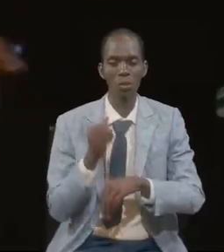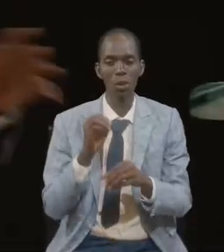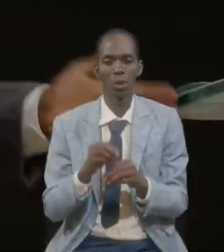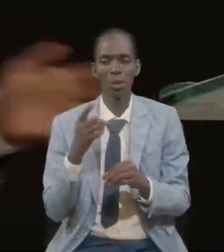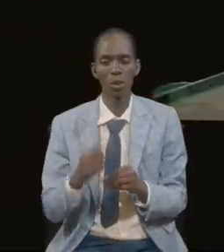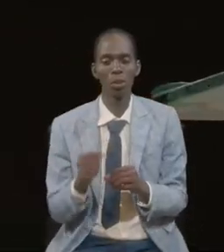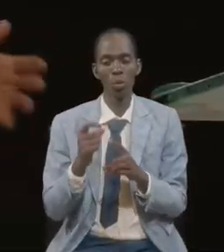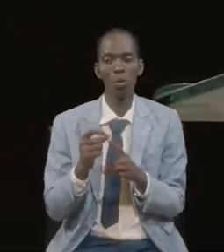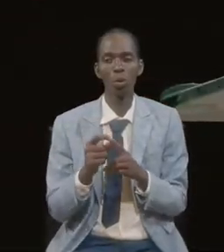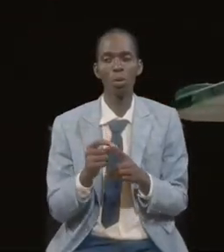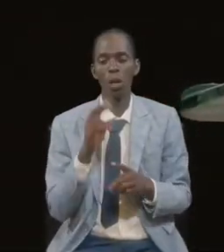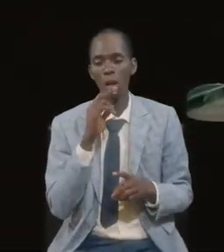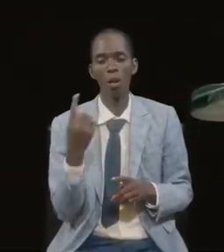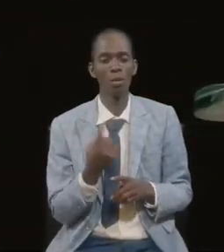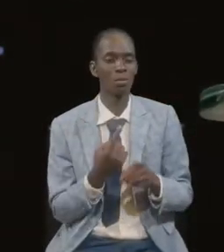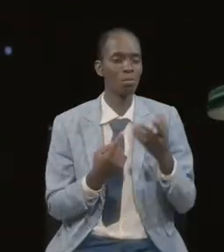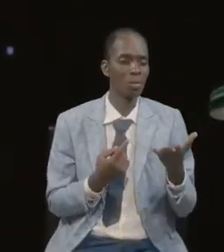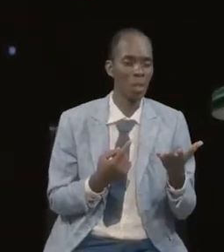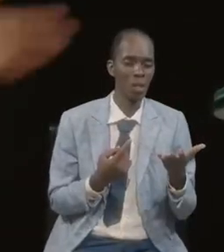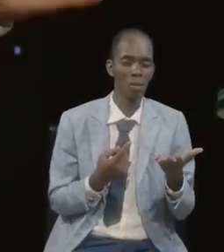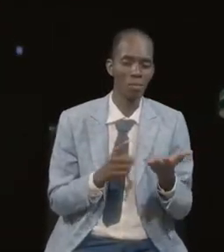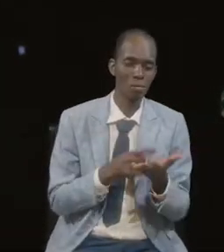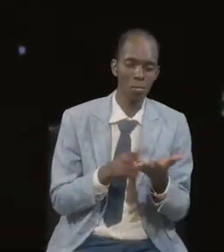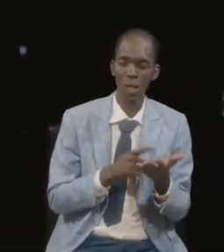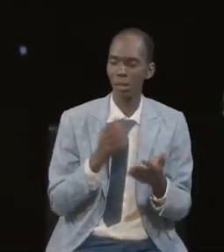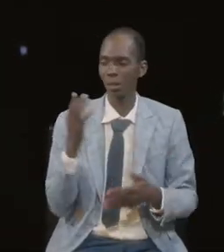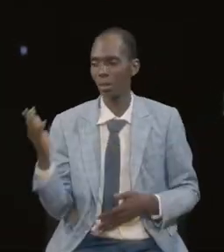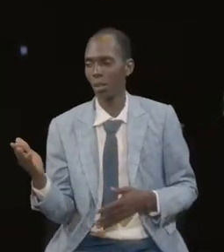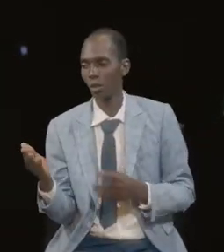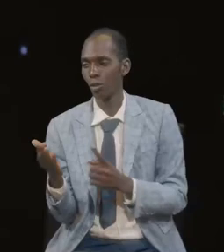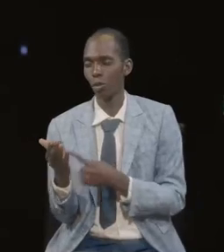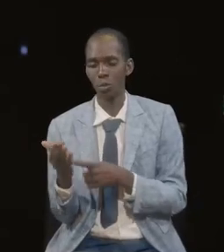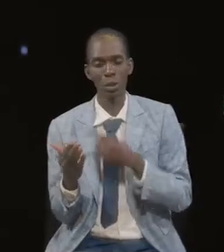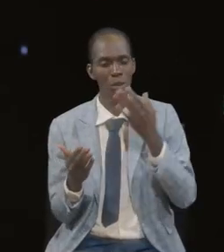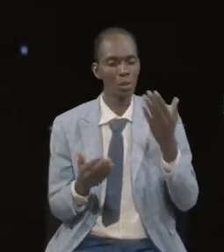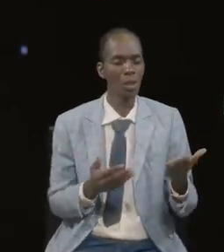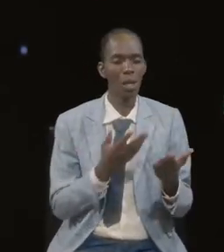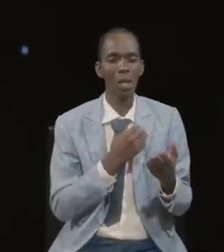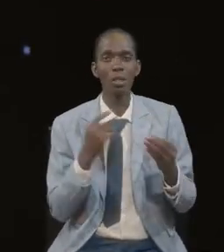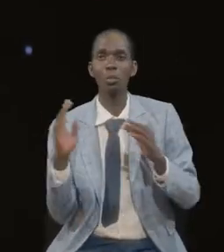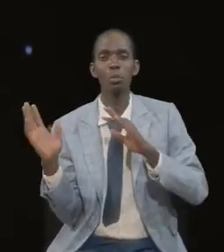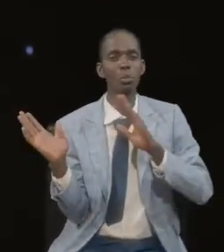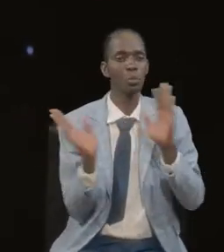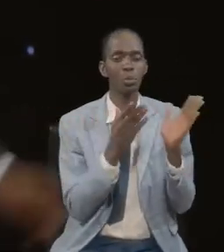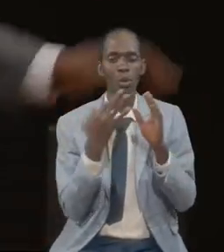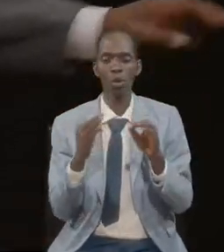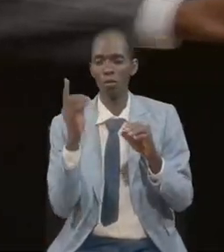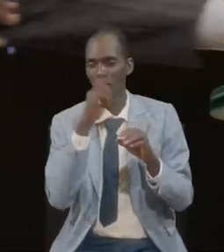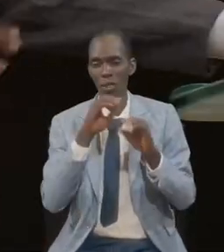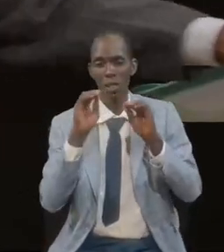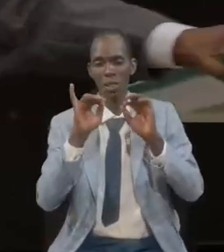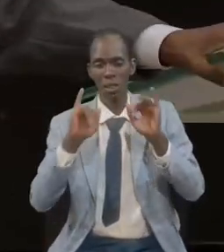parole, mais des gens qui ballottent ici et là, et le vent peut facilement les chanceler, les